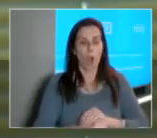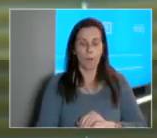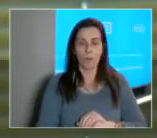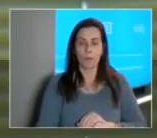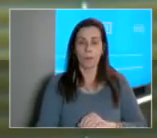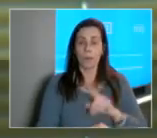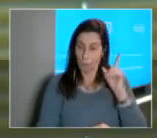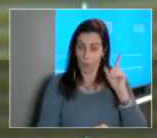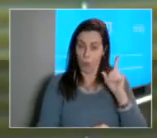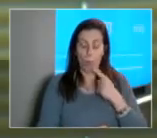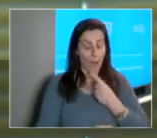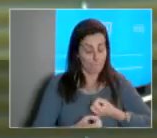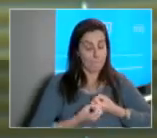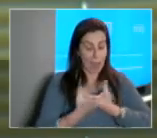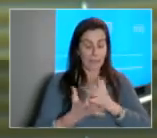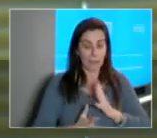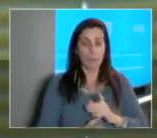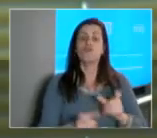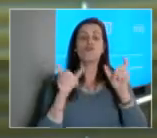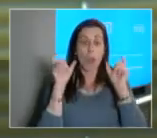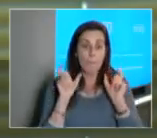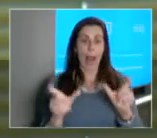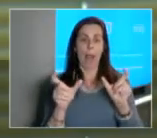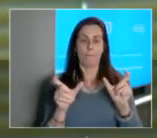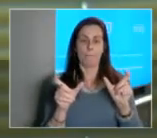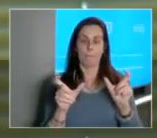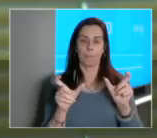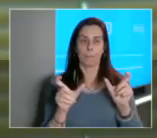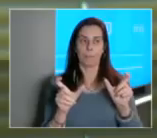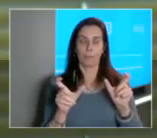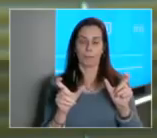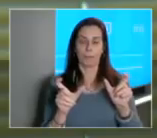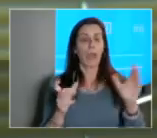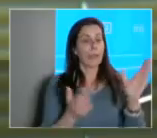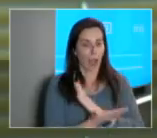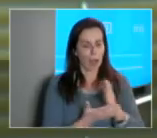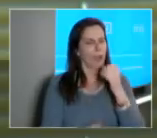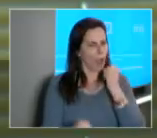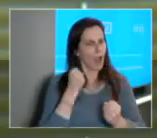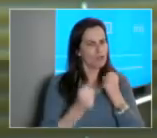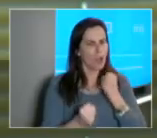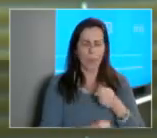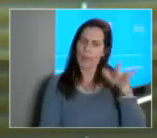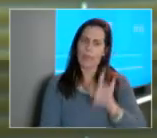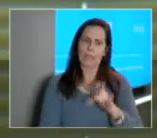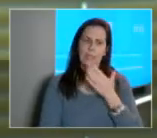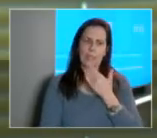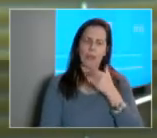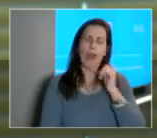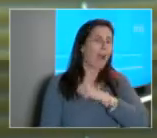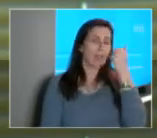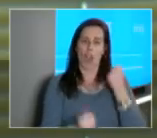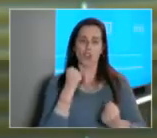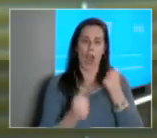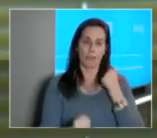והידיד הזה העביר מסר בעצם שבלם את ההחלטה הקשה, האנטי-ישראלית, הקשה